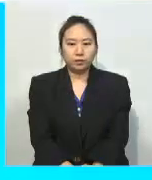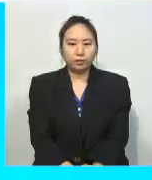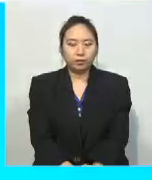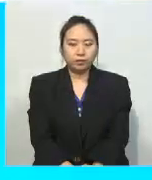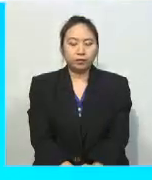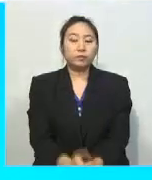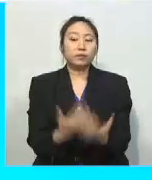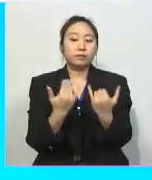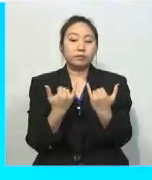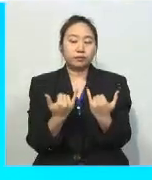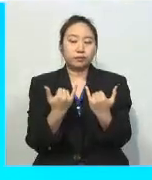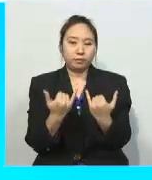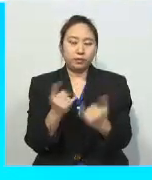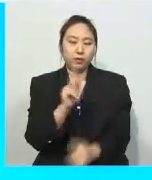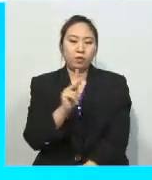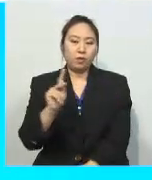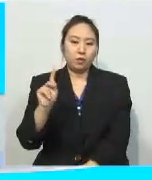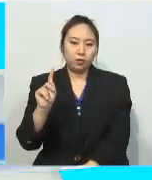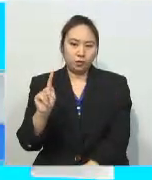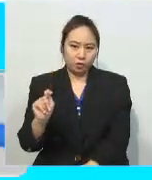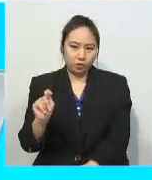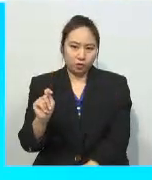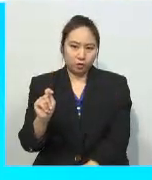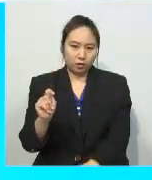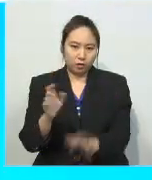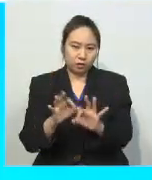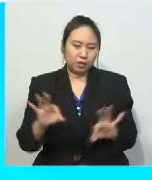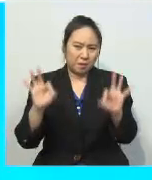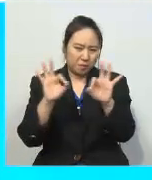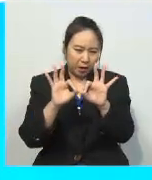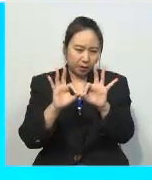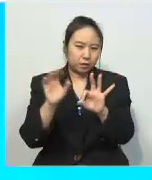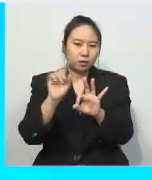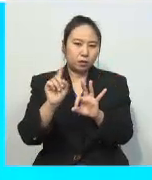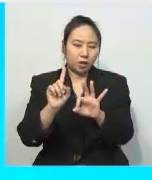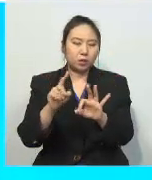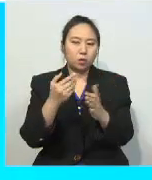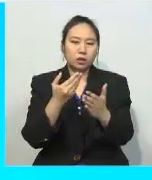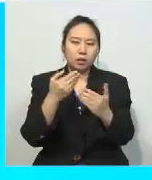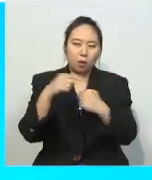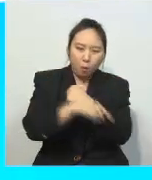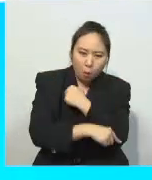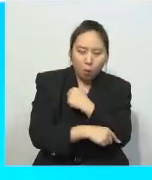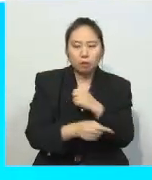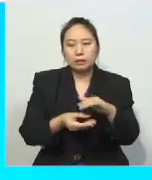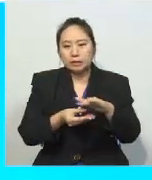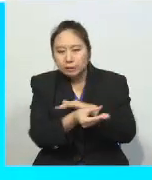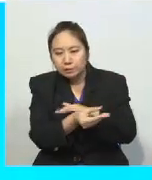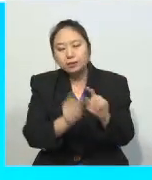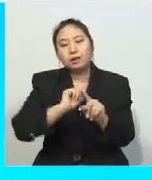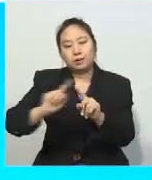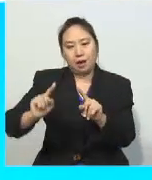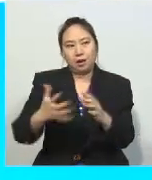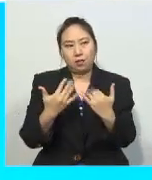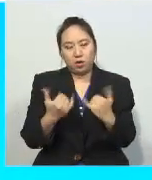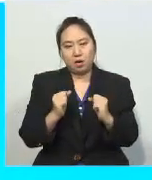ตอนนี้ก็ที่ในส่วนของกกต.เนี่ยเราก็จะเน้นเรื่องของการทุจริตการเลือกตั้งนะฮะการซื้อสิทธิ์ขายเสียงซึ่งสิ่งต่างๆเราเนี่ยก็เรา